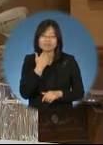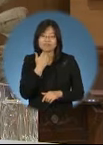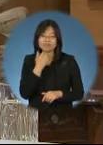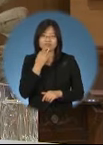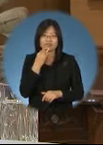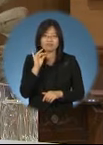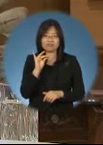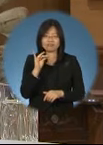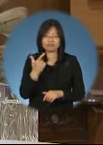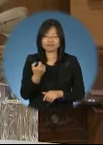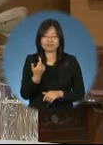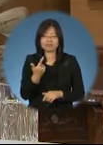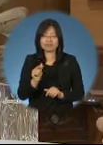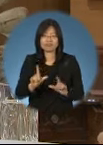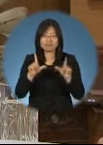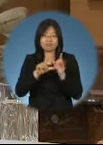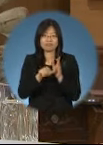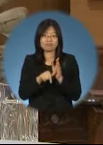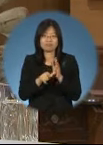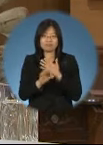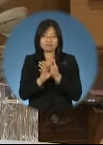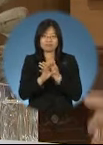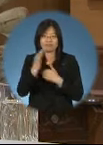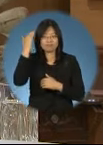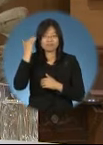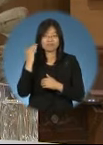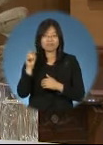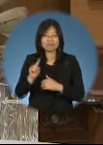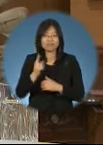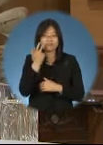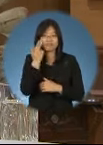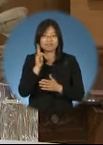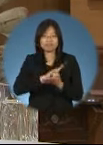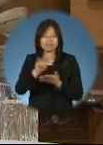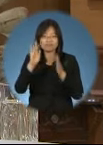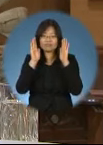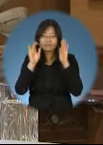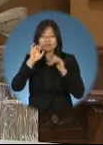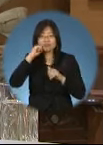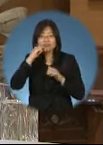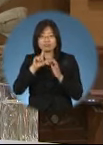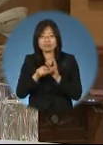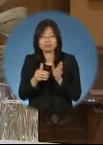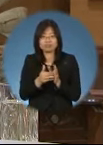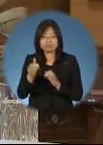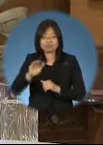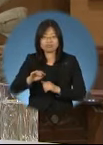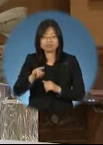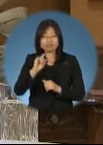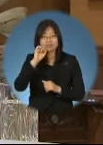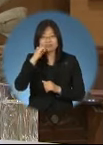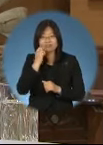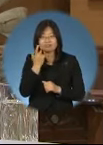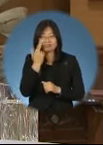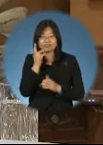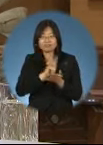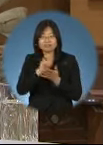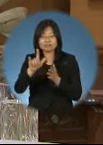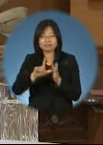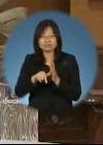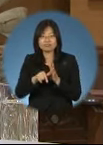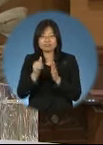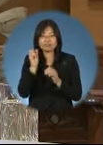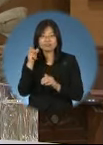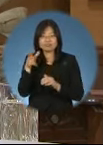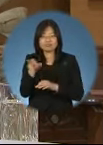물론 66년도 시점이면 대한민국에서는 미국 유학도 어렵던 시절인데 예. 그 어렵다는 미국 유학에서 호텔